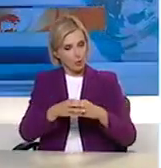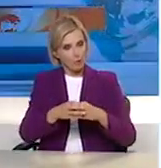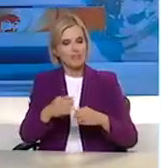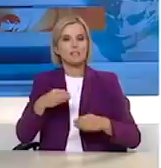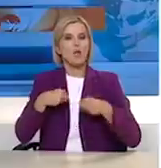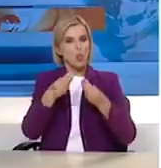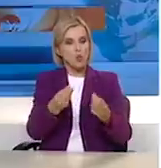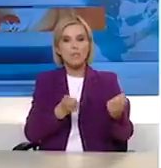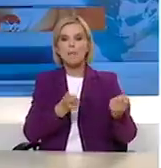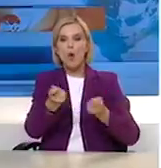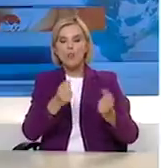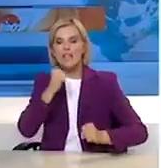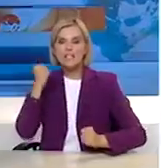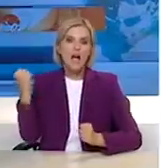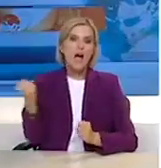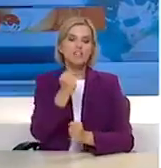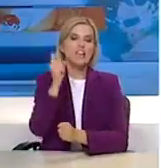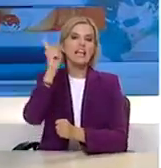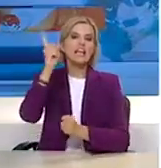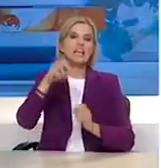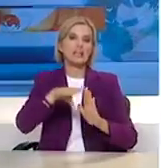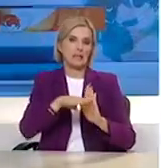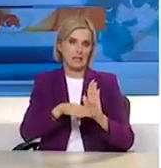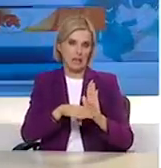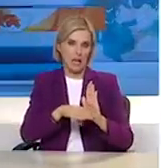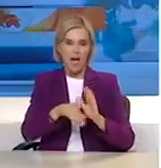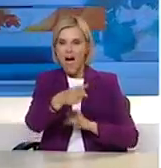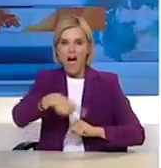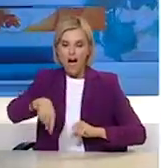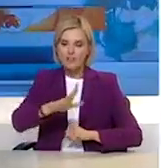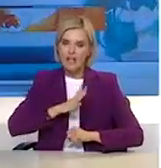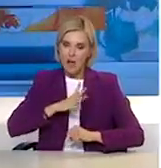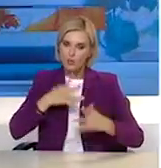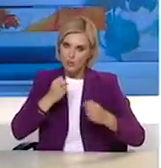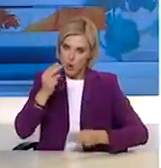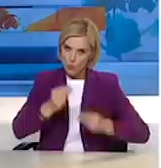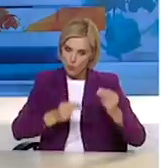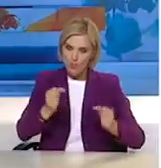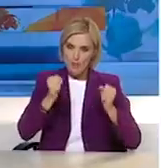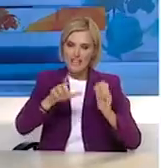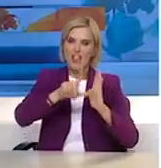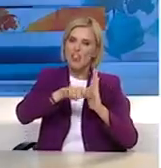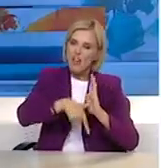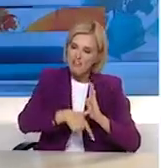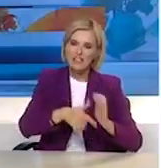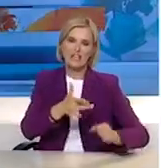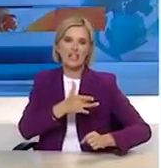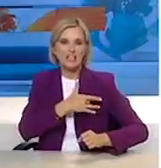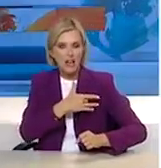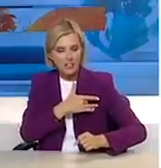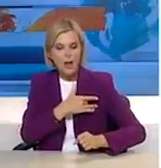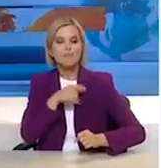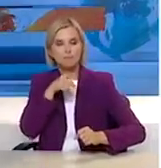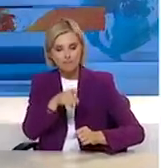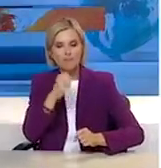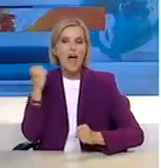αυστηρά κριτήρια, είναι άνθρωποι αυξημένου κινδύνου για τον κορονοϊό και φυσικά οι άνθρωποι που συνδυάζουν κάποιες αυτές τις παθήσεις,